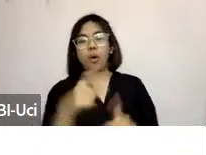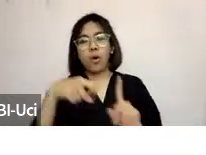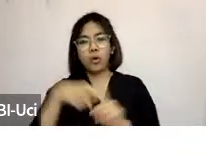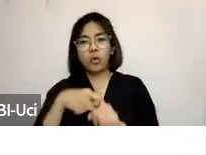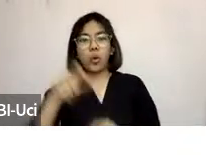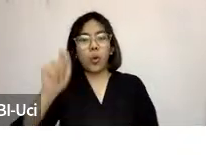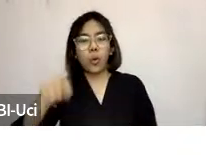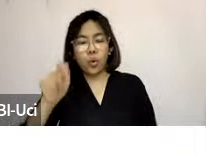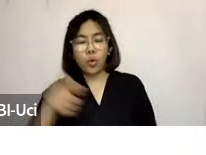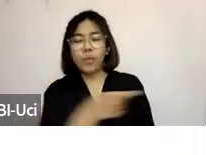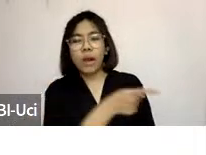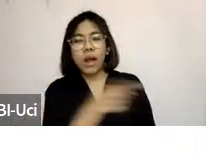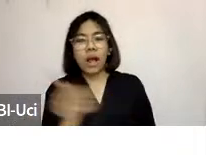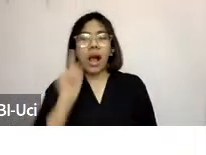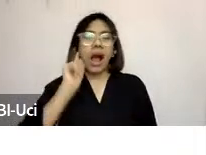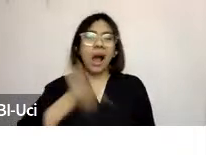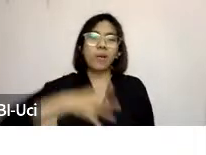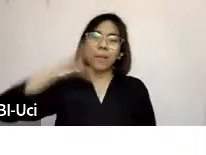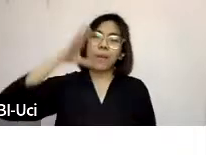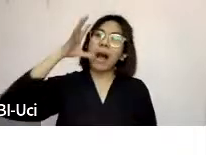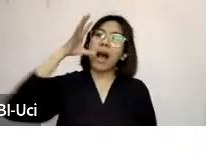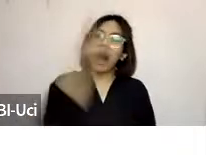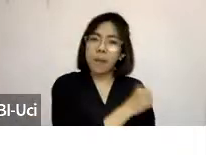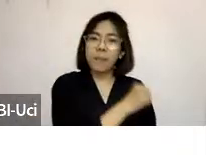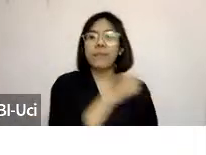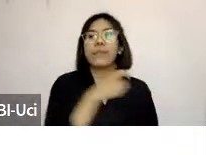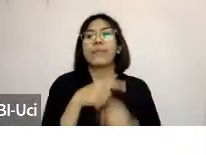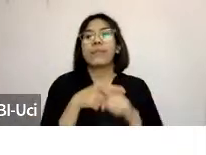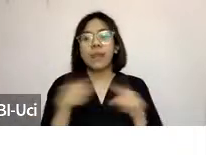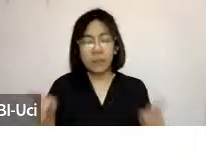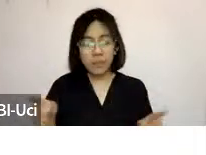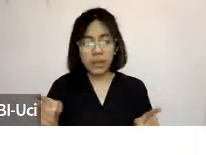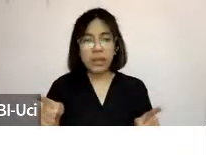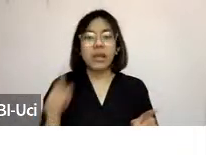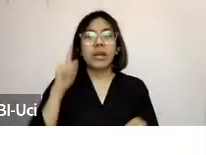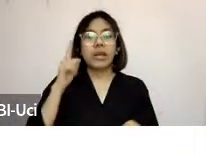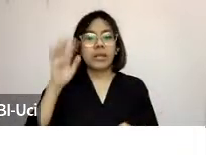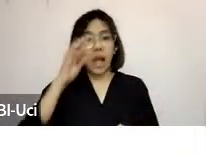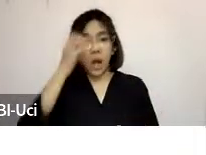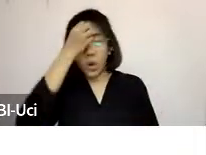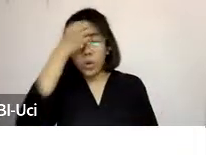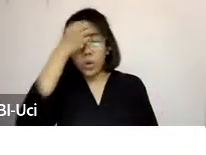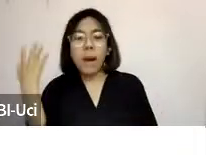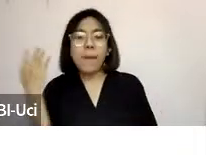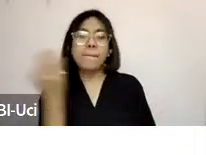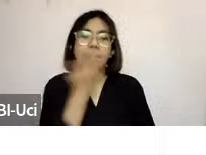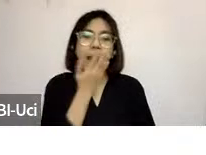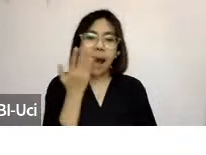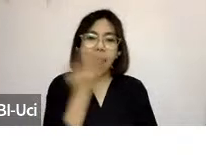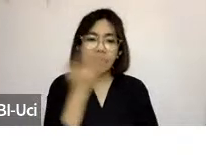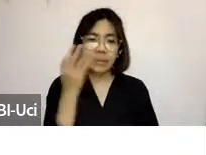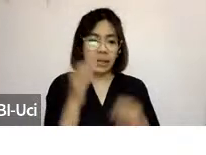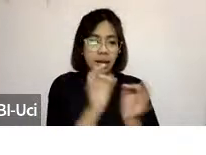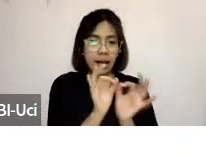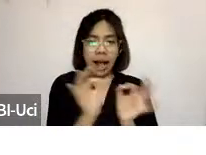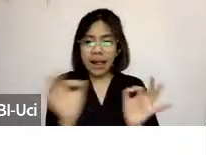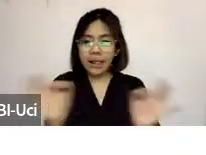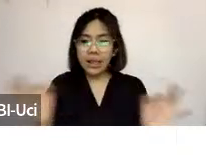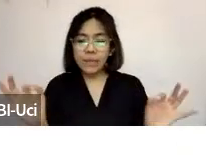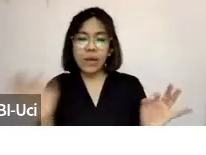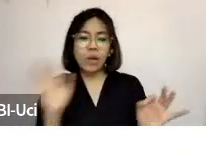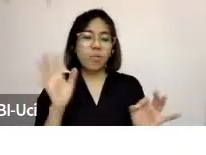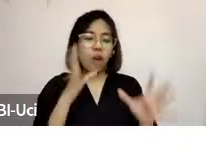yang juga tidak kalah penting mereka pahami adalah bahasanya redaksi kalimatnya bukan hanya